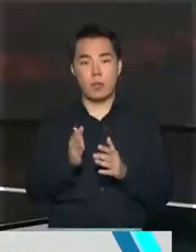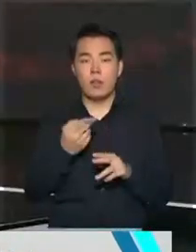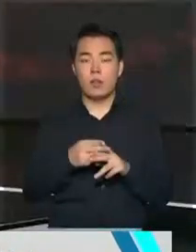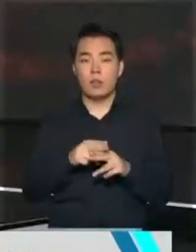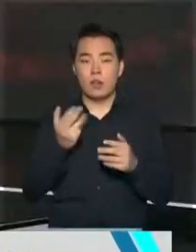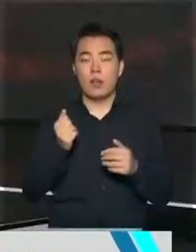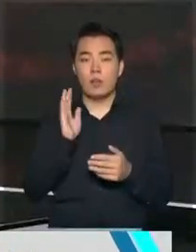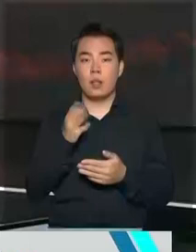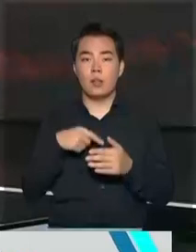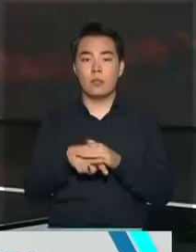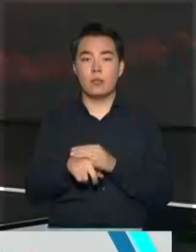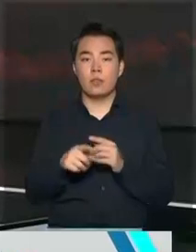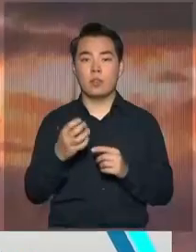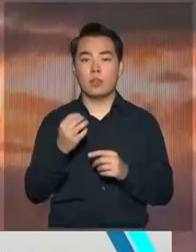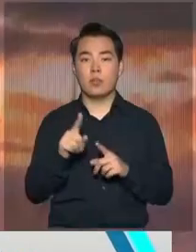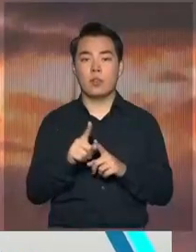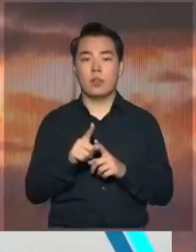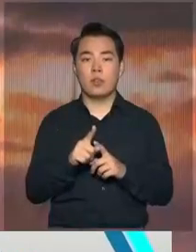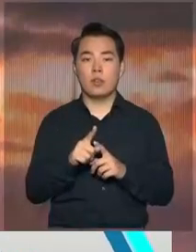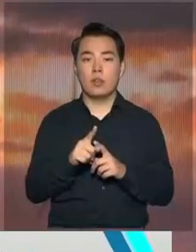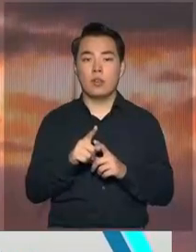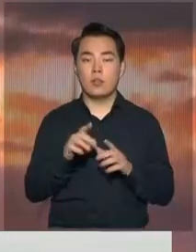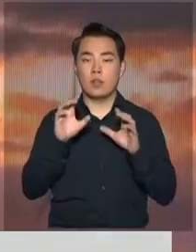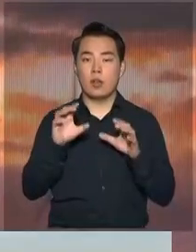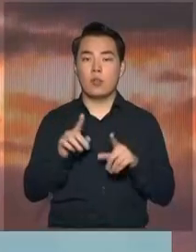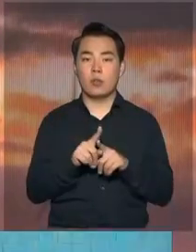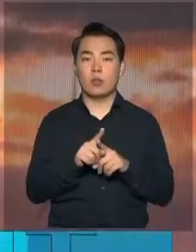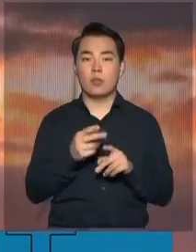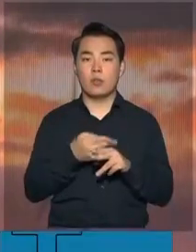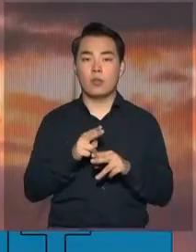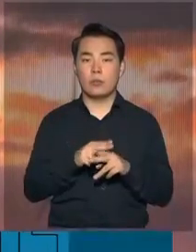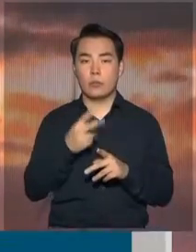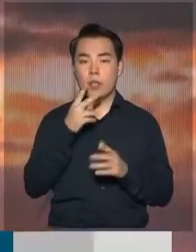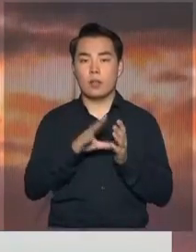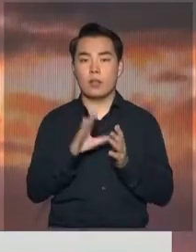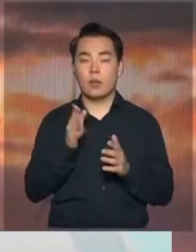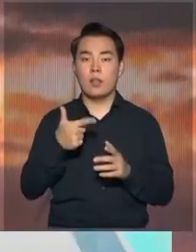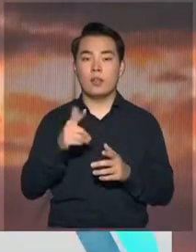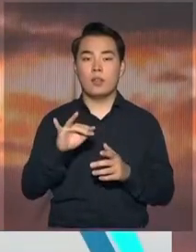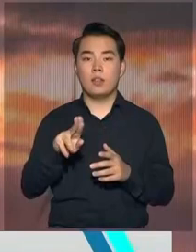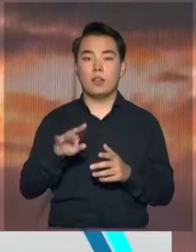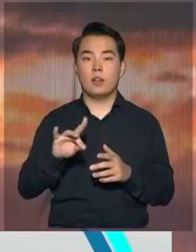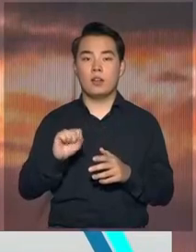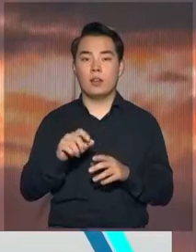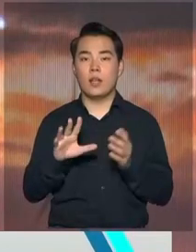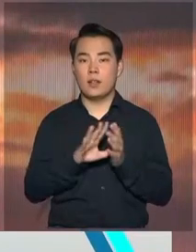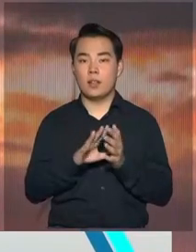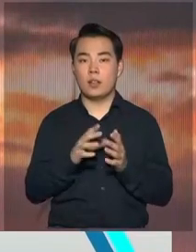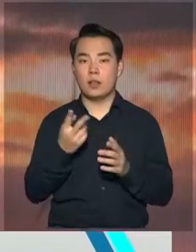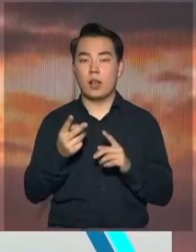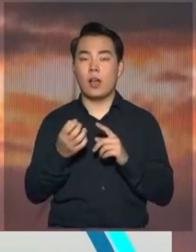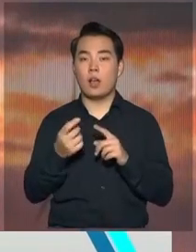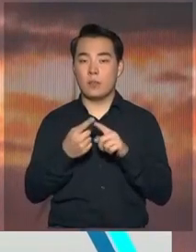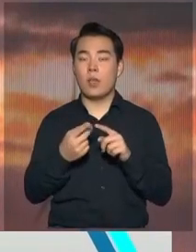бар. Заң барысында да бұны қолдайтын түрлері бар. Бұл ең біріншісі гидроэнергетика көздері, су. Екіншісі